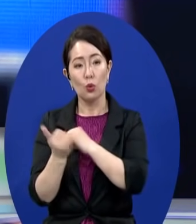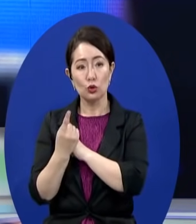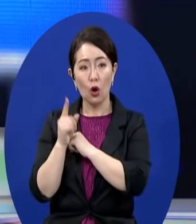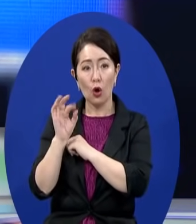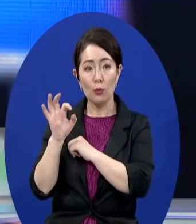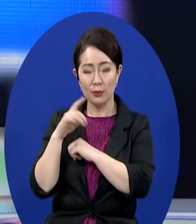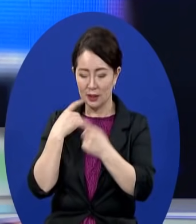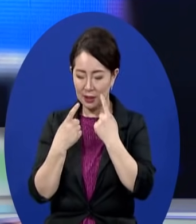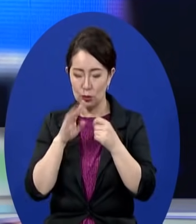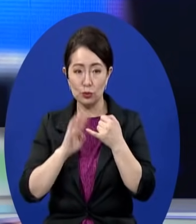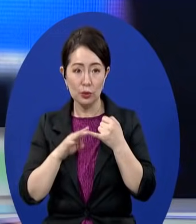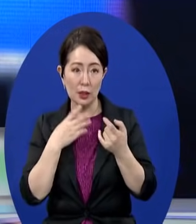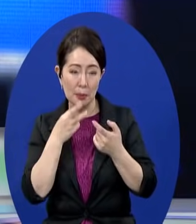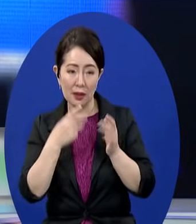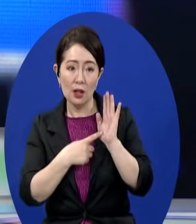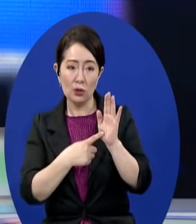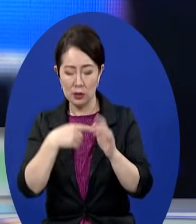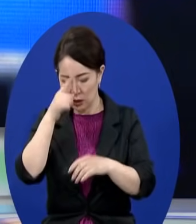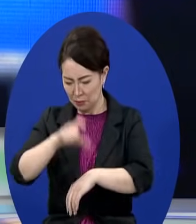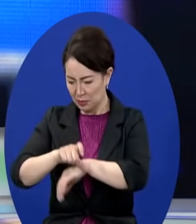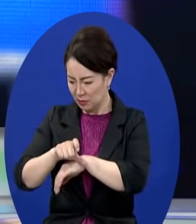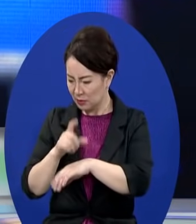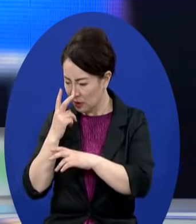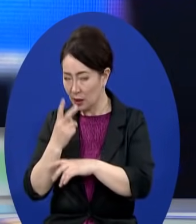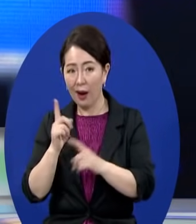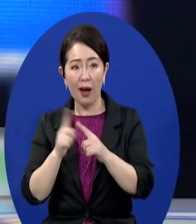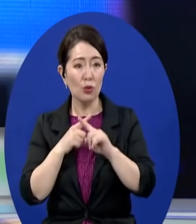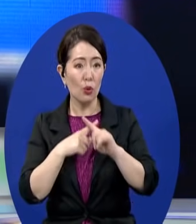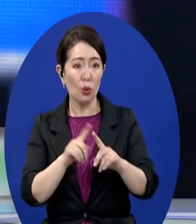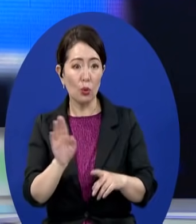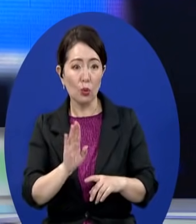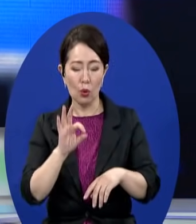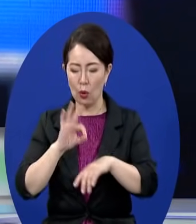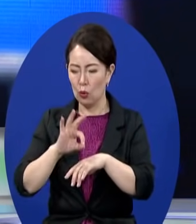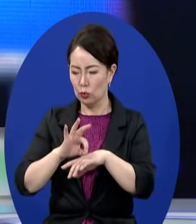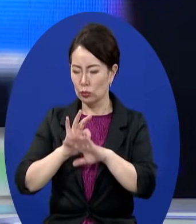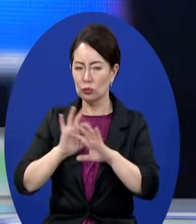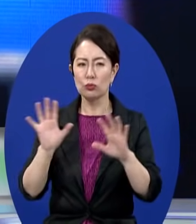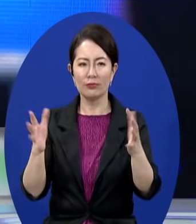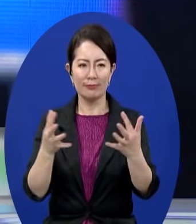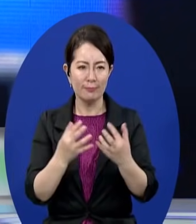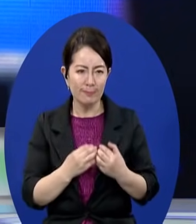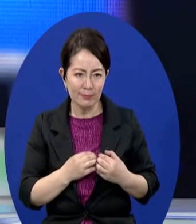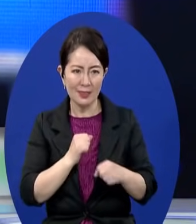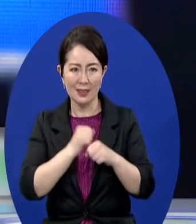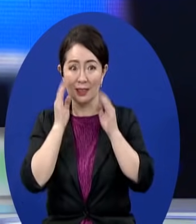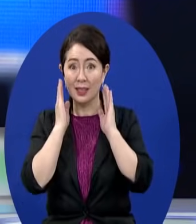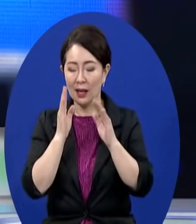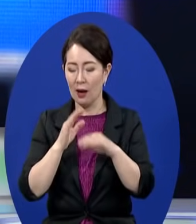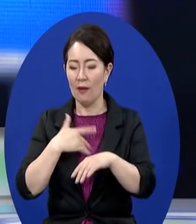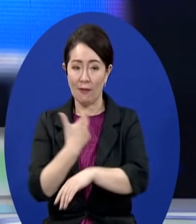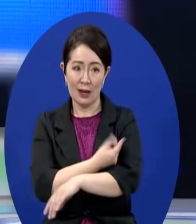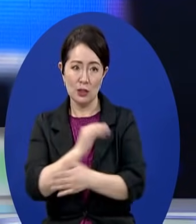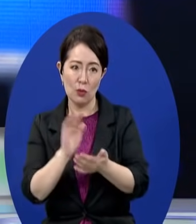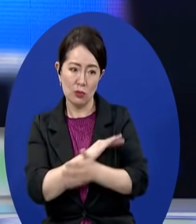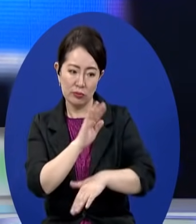хамгийн сүүлийн прогнозоо гаргасан. Эрдэмтийн үзэж байгаагаар хатуу хөлөөрө тогтоолгүй өвчний голомтыг хомих ажилд анхаарлаа хандуулж гол нь вакцины хурдыг